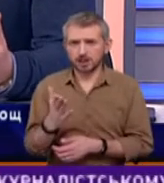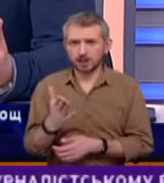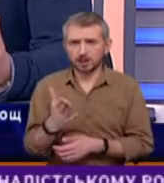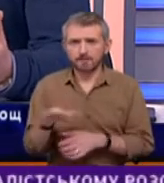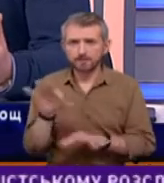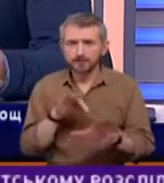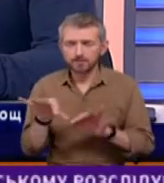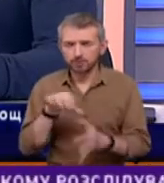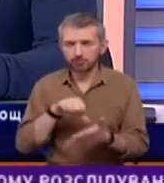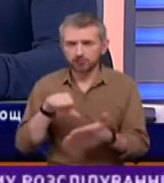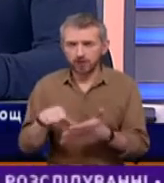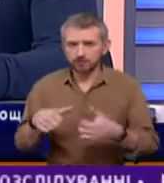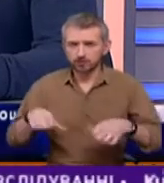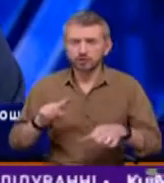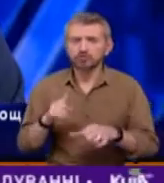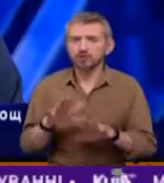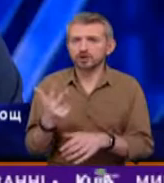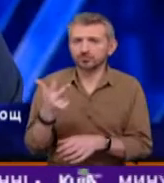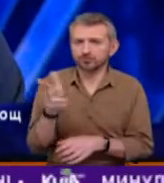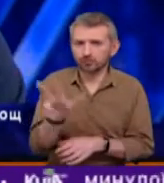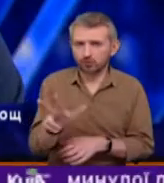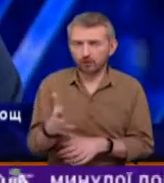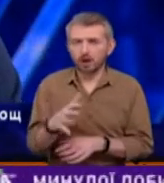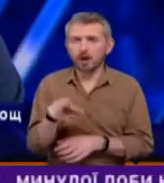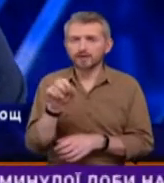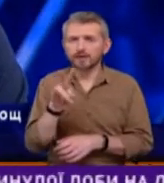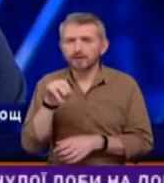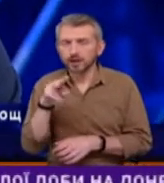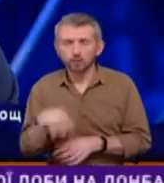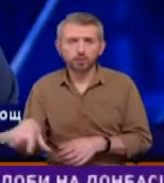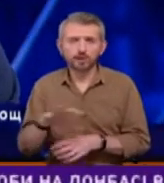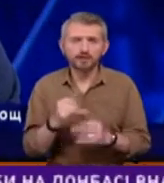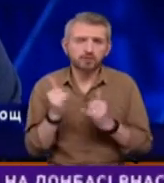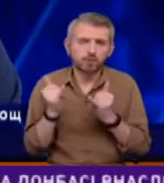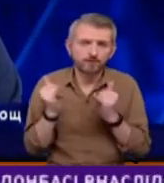членів журі. Чому тільки три члени журі? Вибачте мене, Андрій Данилко, при всій повазі